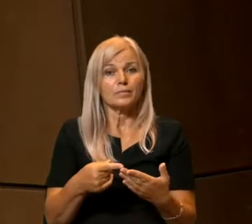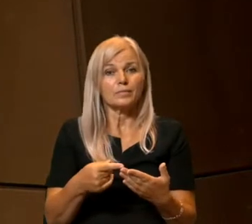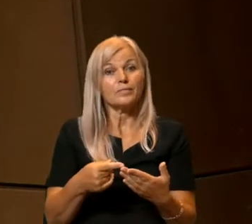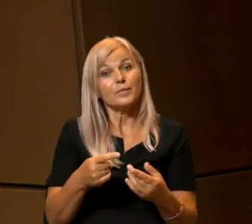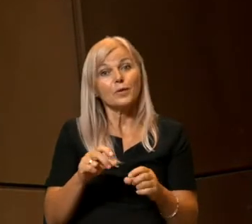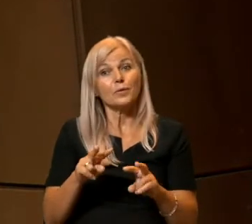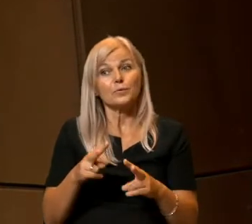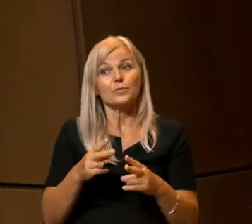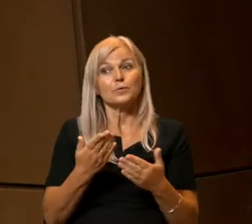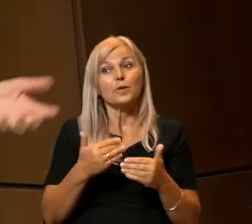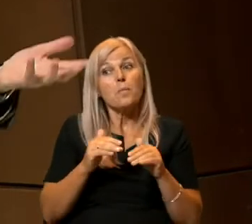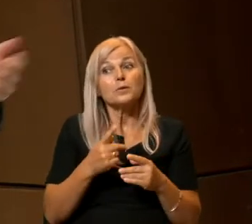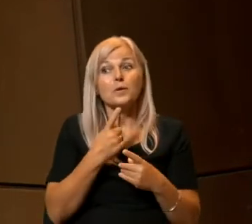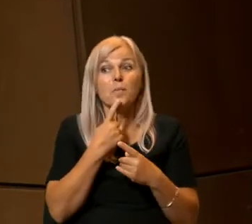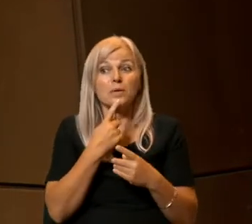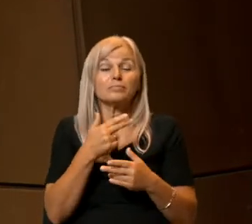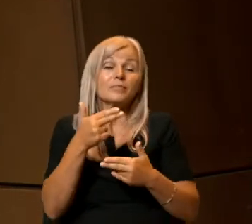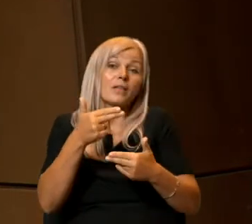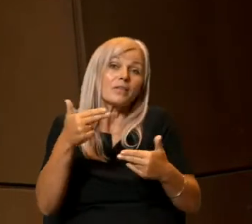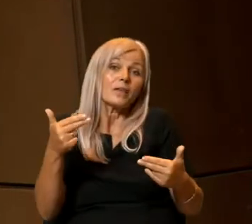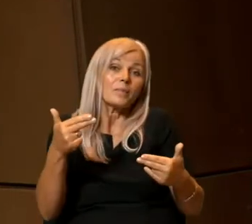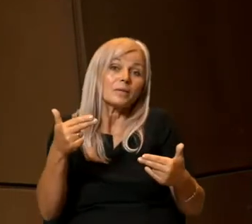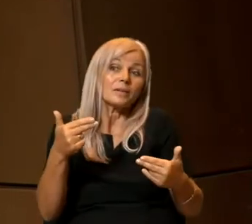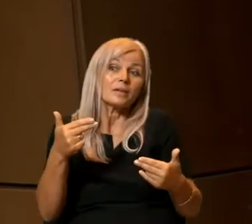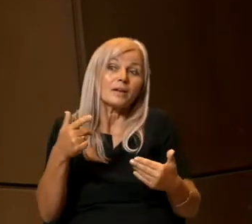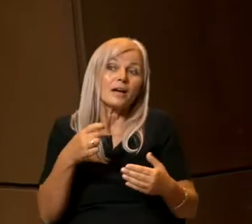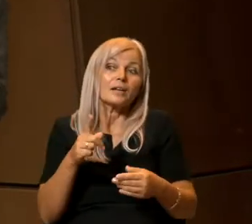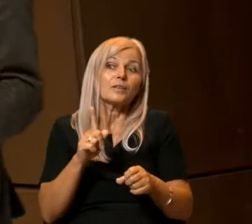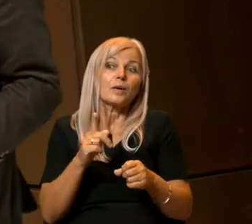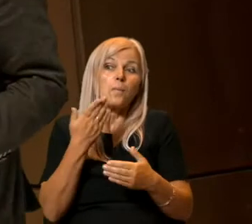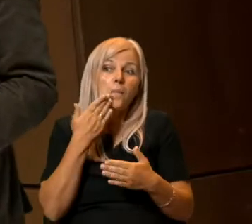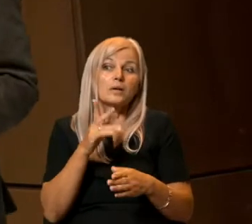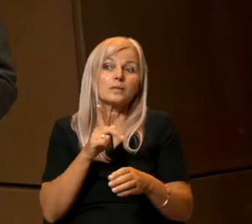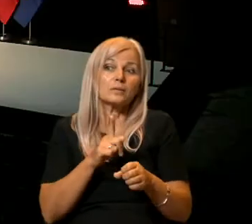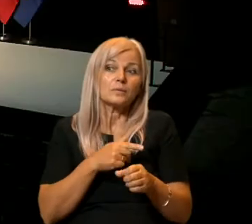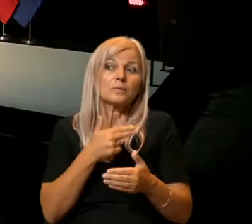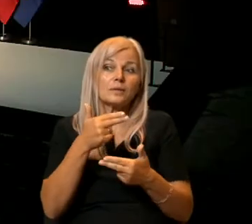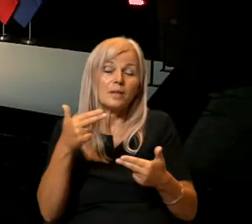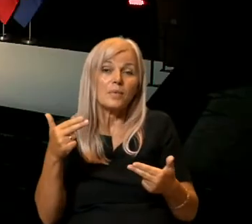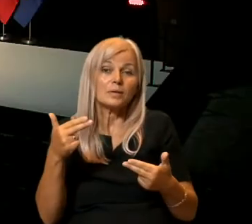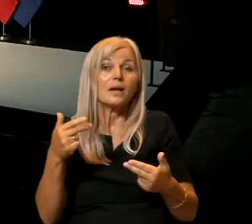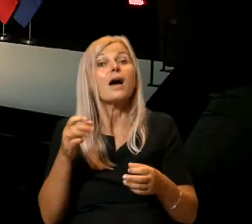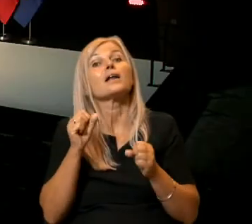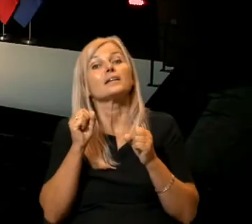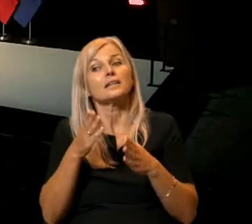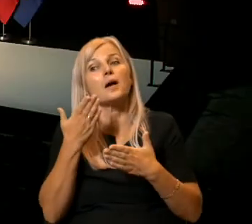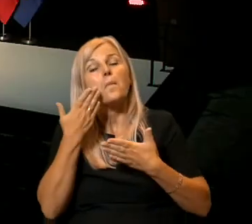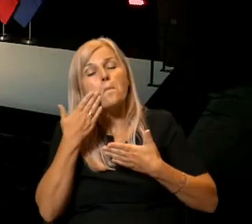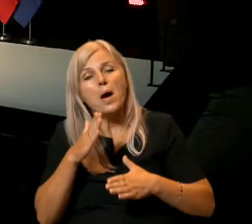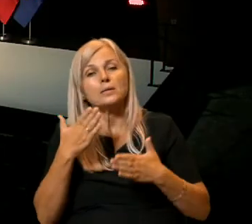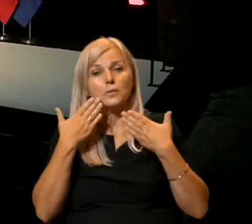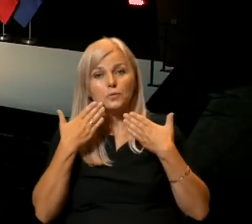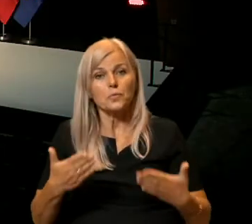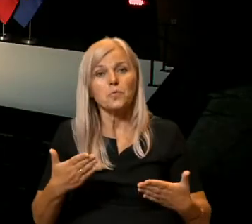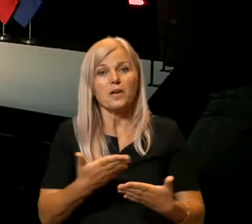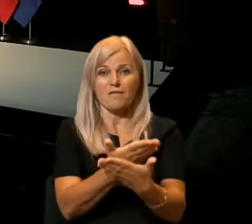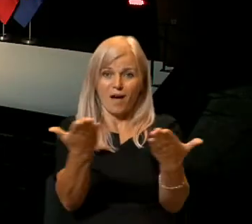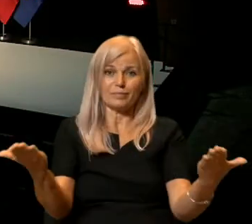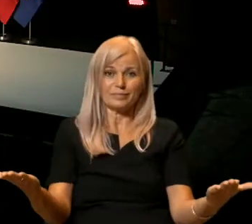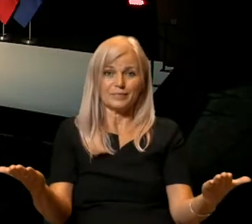cóż, nie mogę więcej powiedzieć na ten temat, ponieważ to bardzo długi temat. Tym niemniej bardzo Państwu dziękuję